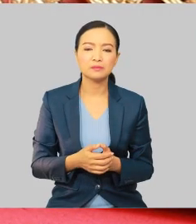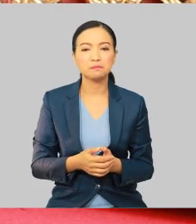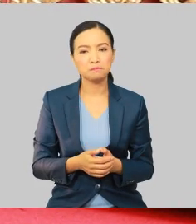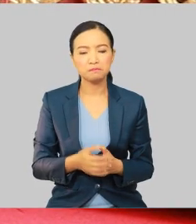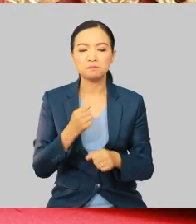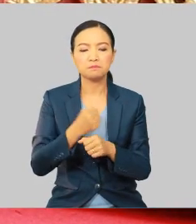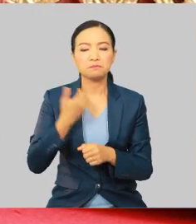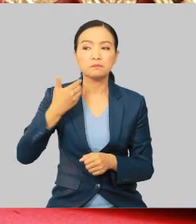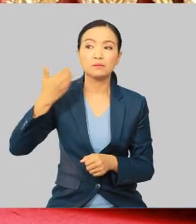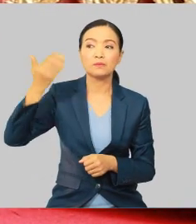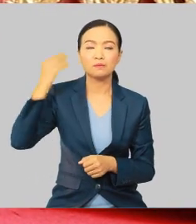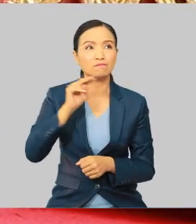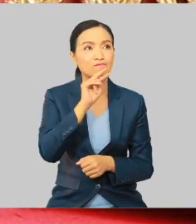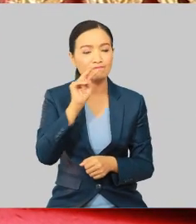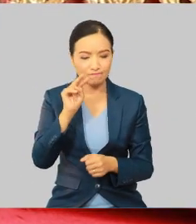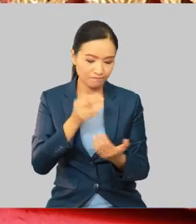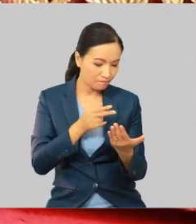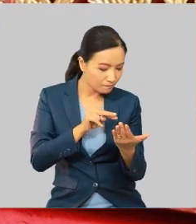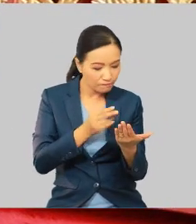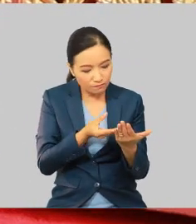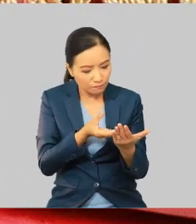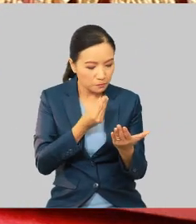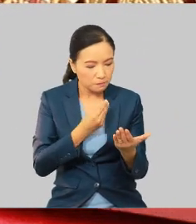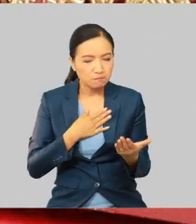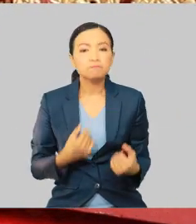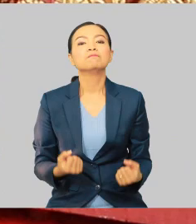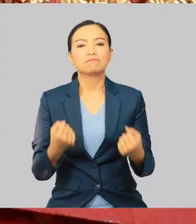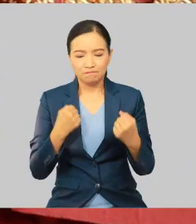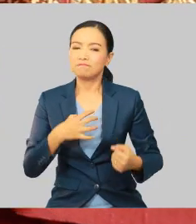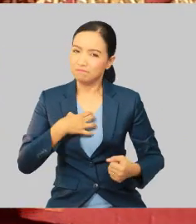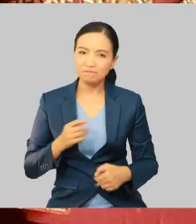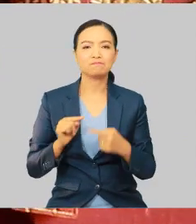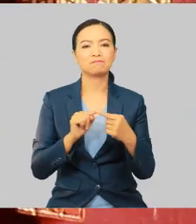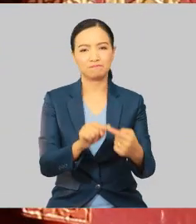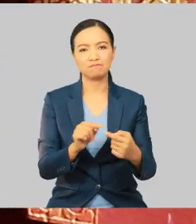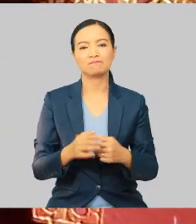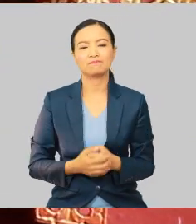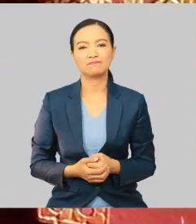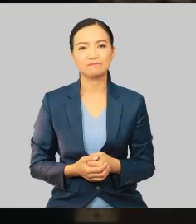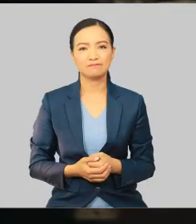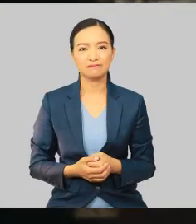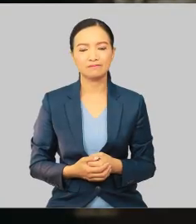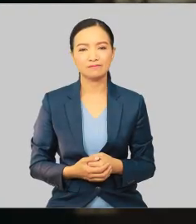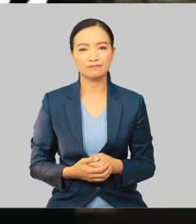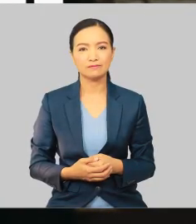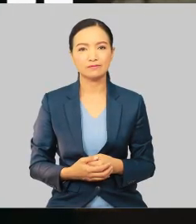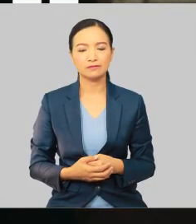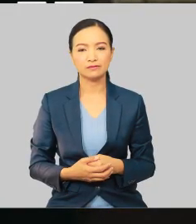แค่ได้กลับไปดูงานเก่าๆแล้วเราก็รู้สึกมีพลังแล้วก็มันก็เป็นแรงสนับสนุนให้เราอยากทำต่อๆไป